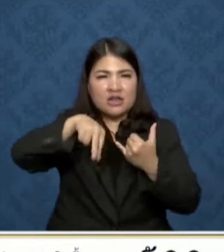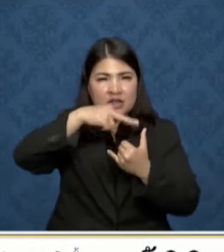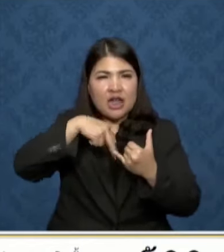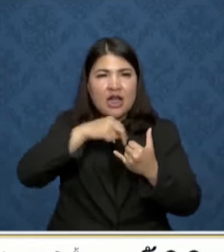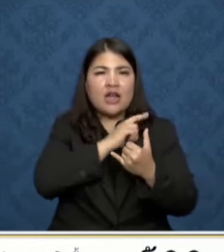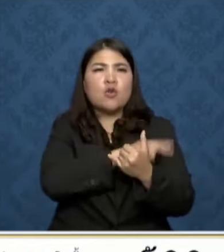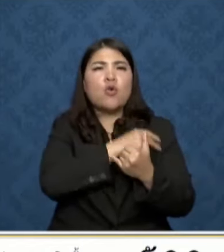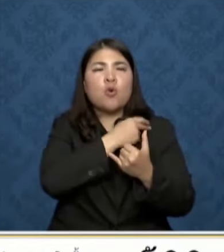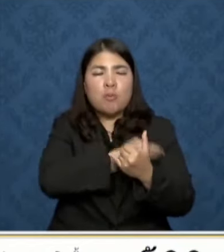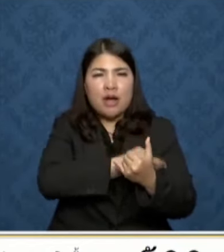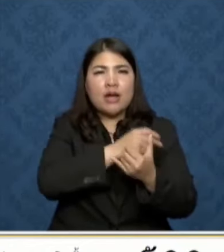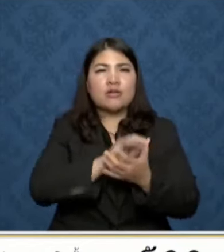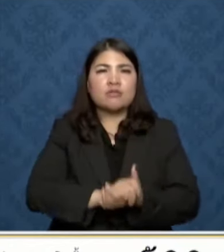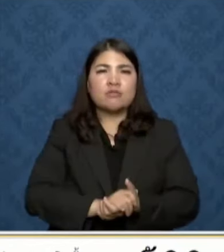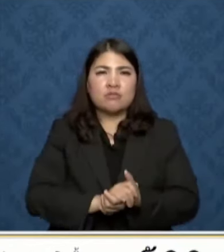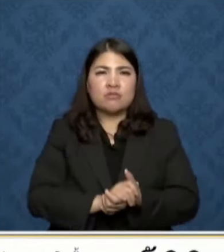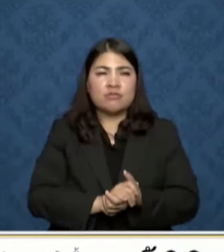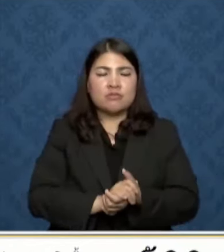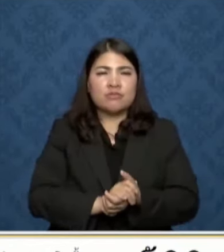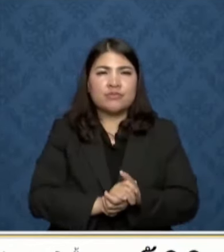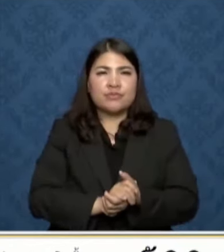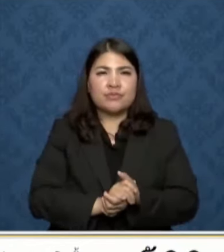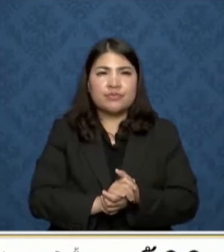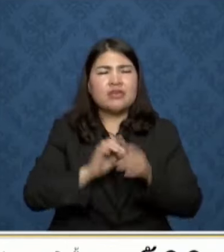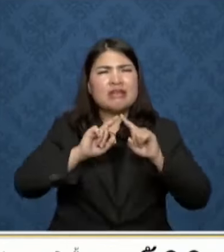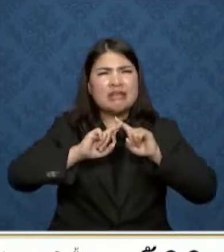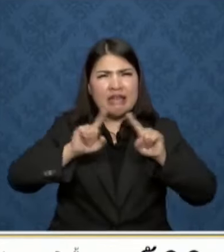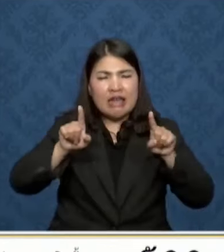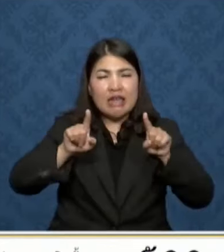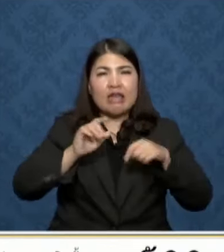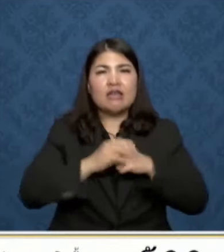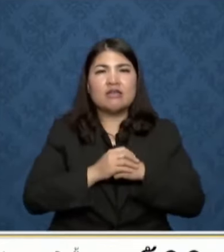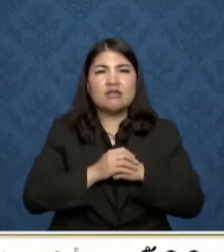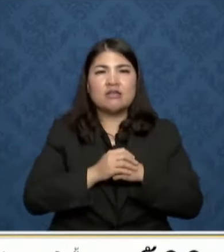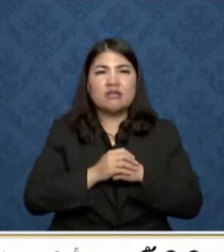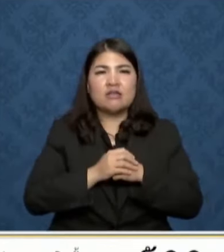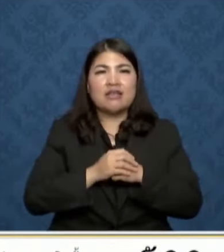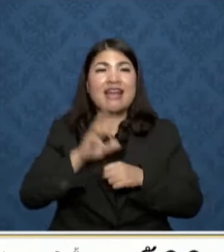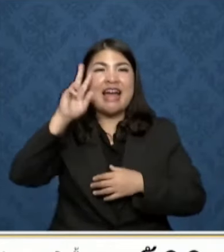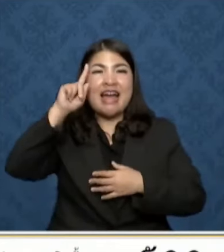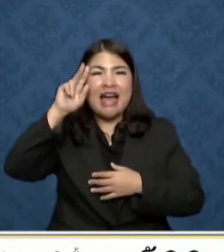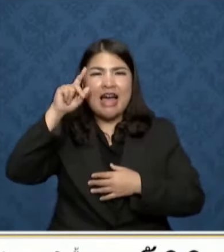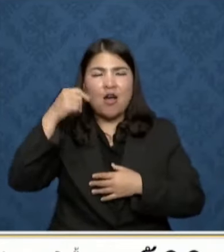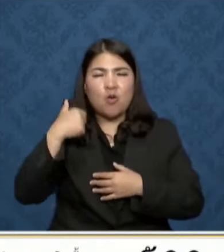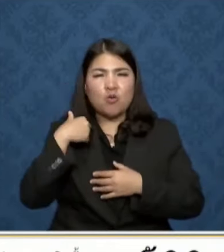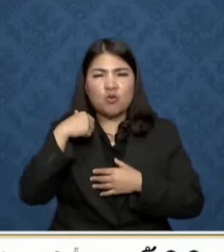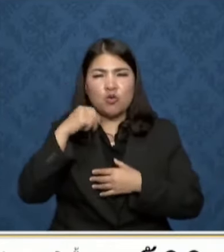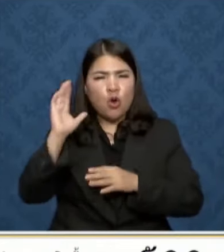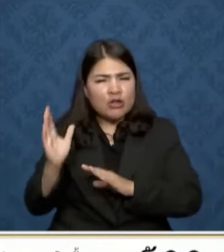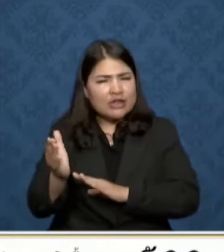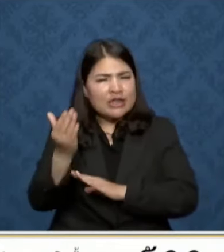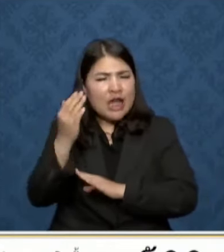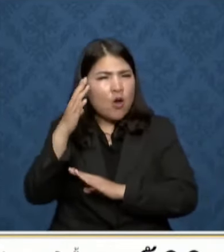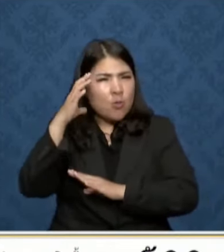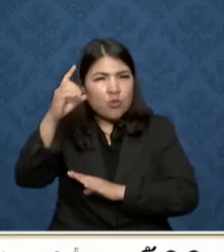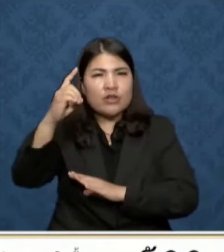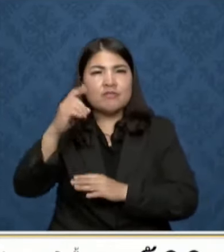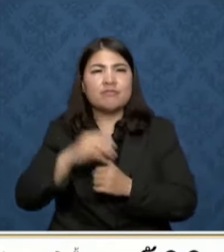ก็โอเคนะครัถคหมอใหคเหแบบนั้นแต่ประกฎใข่าวในวันร่งขึ้นเลยนะครัใ